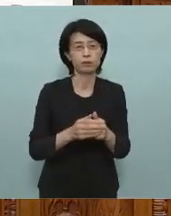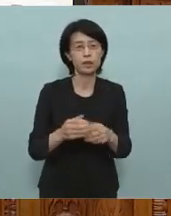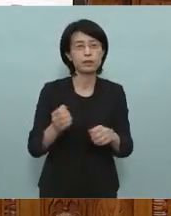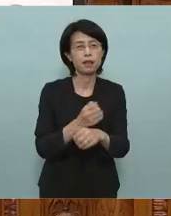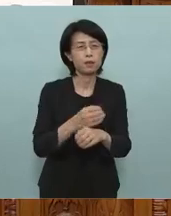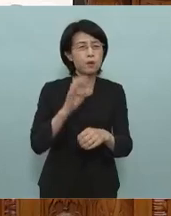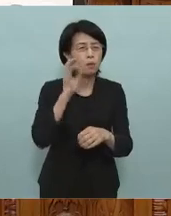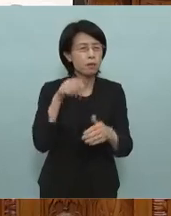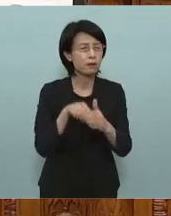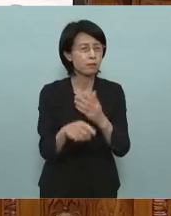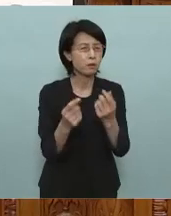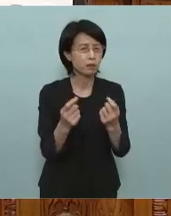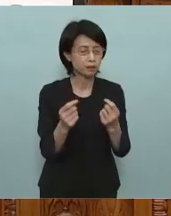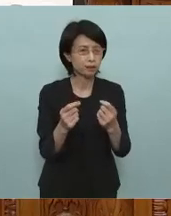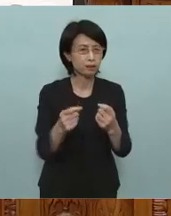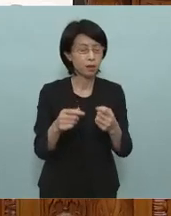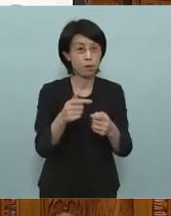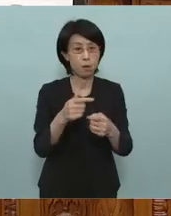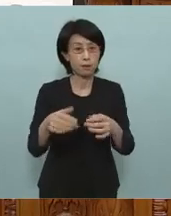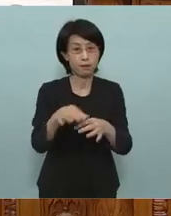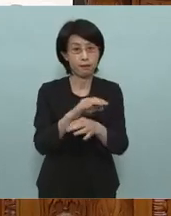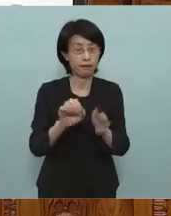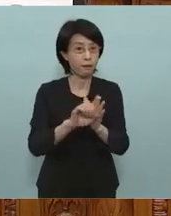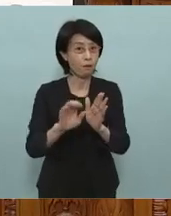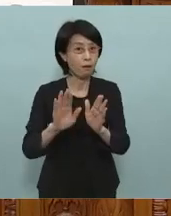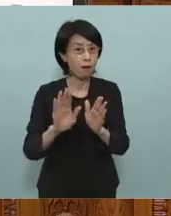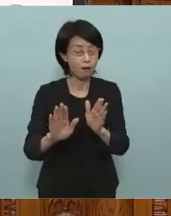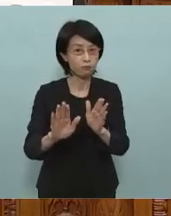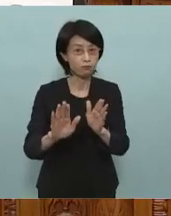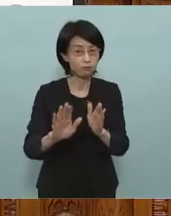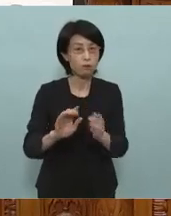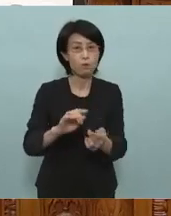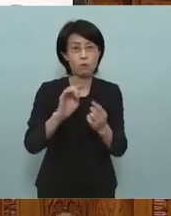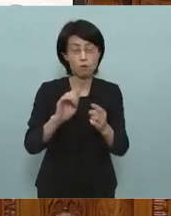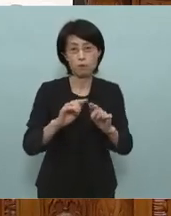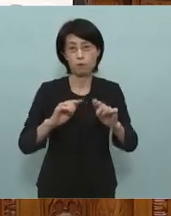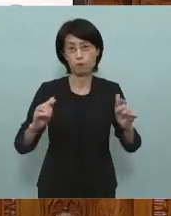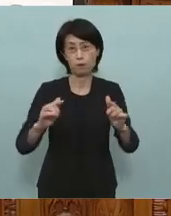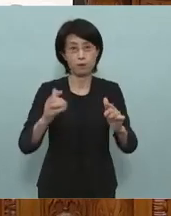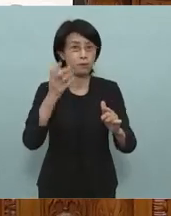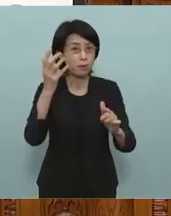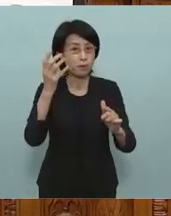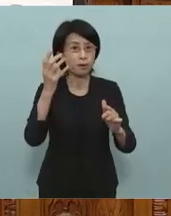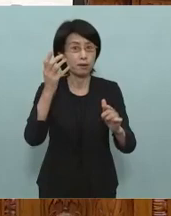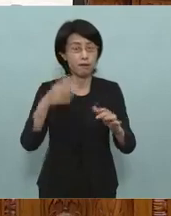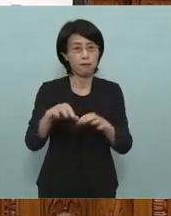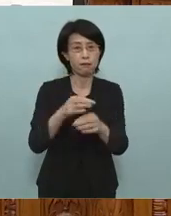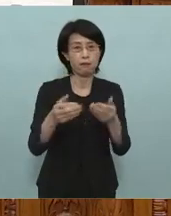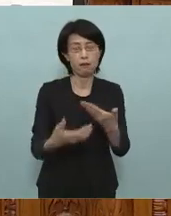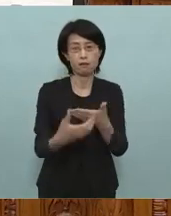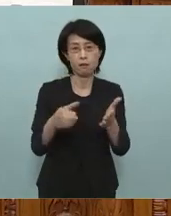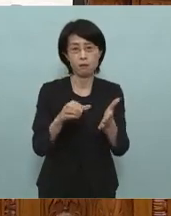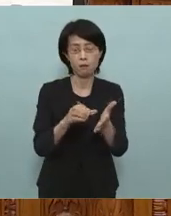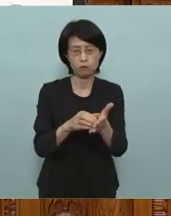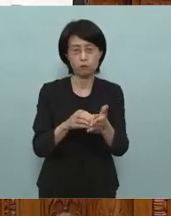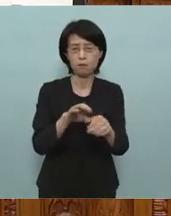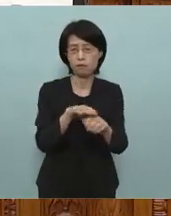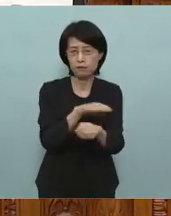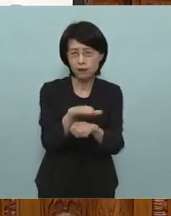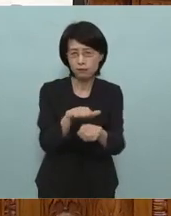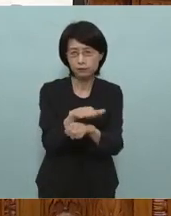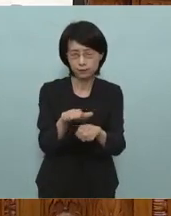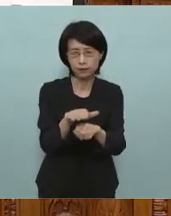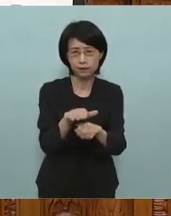の米と言われ大きな経済効果雇用創出が見込まれ経済安全保障の要でも